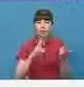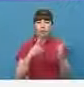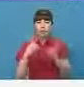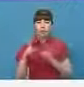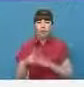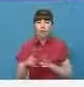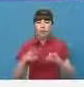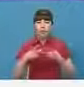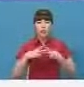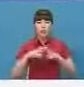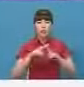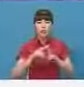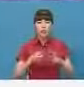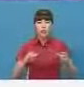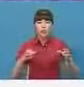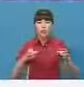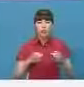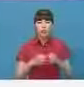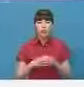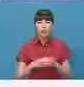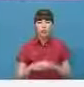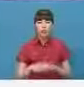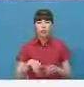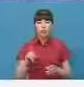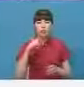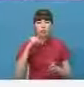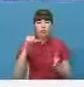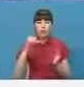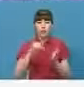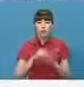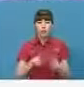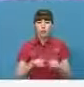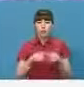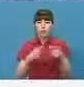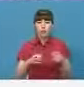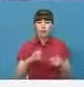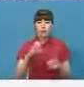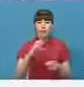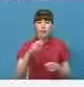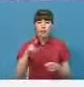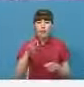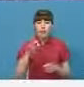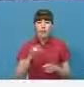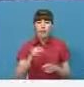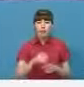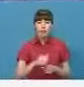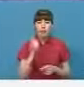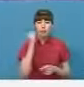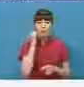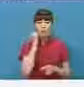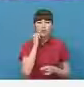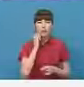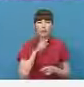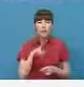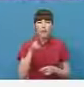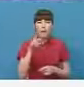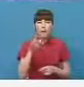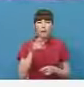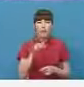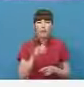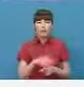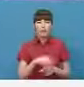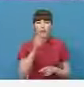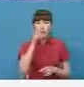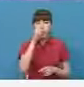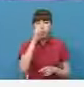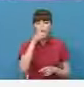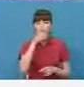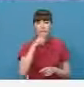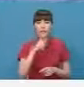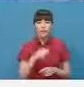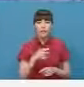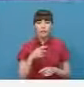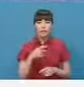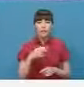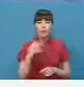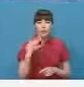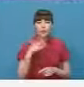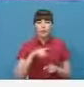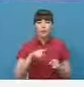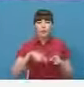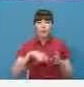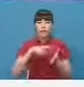жол студиясының жастары қатысты. Бұлардан бөлек Санкт-Петербург, Мәскеу, Пенза сонымен қатар Болгарияның бірнеше